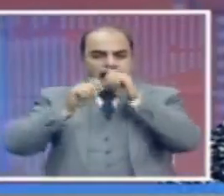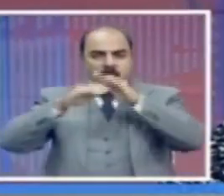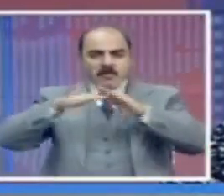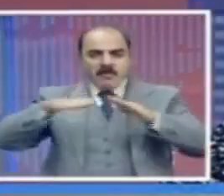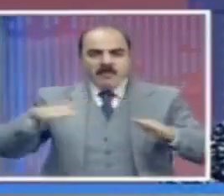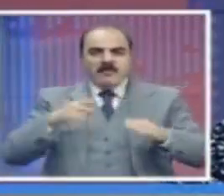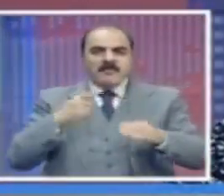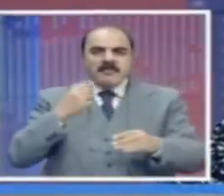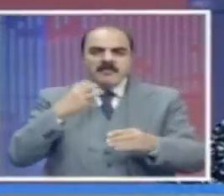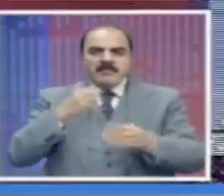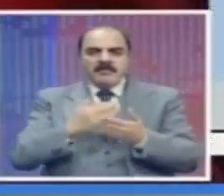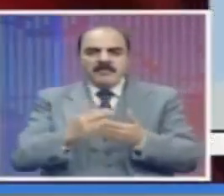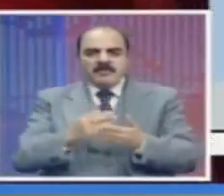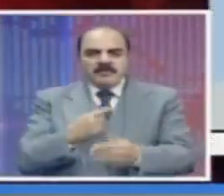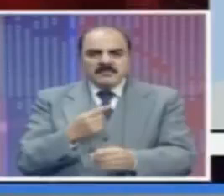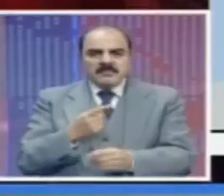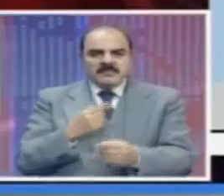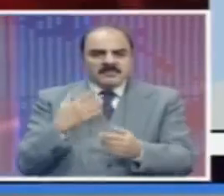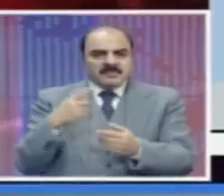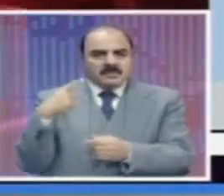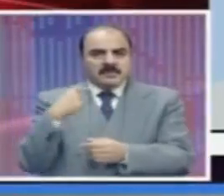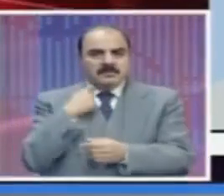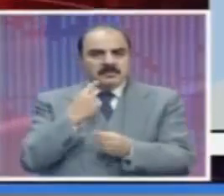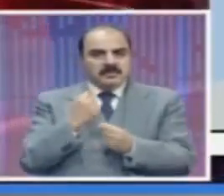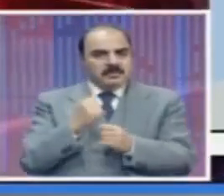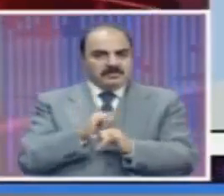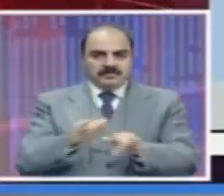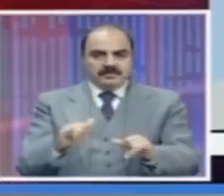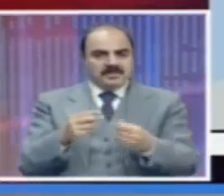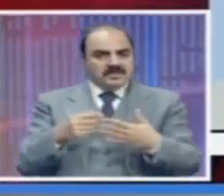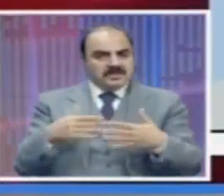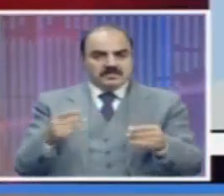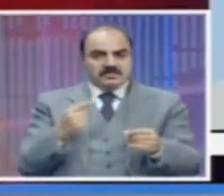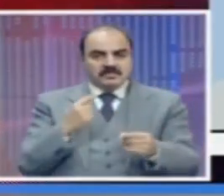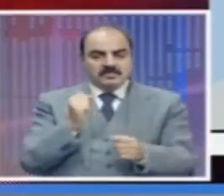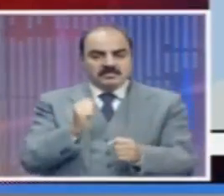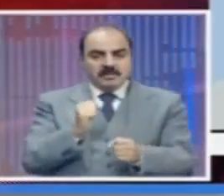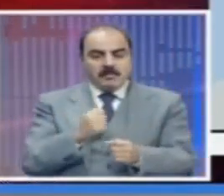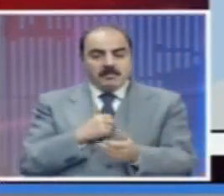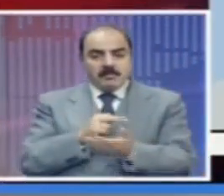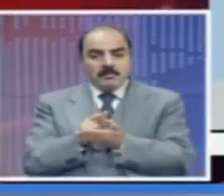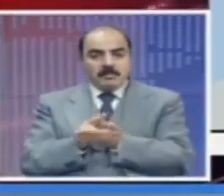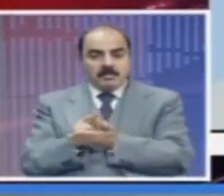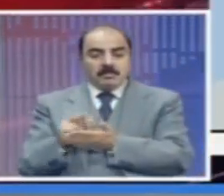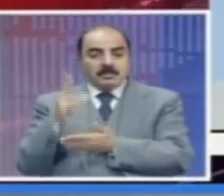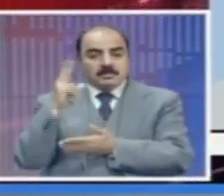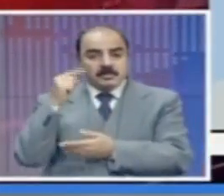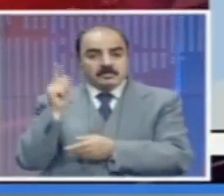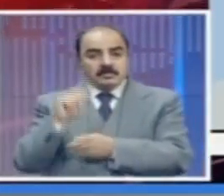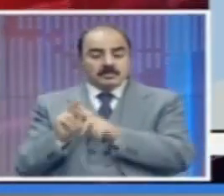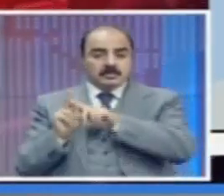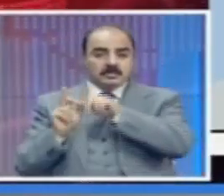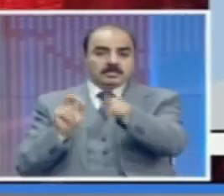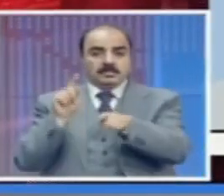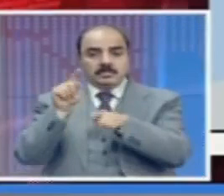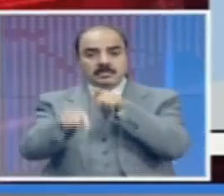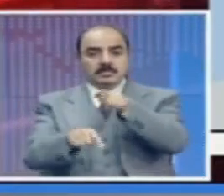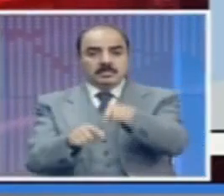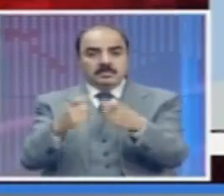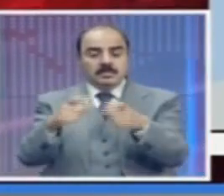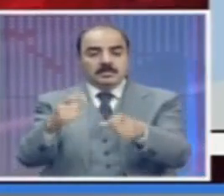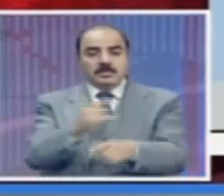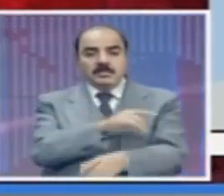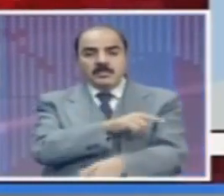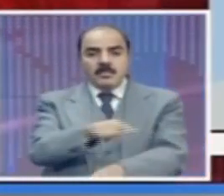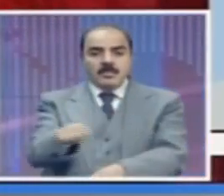لمخيم المغازي وسط قطاع غزة، ما أسفر عن وقوع أضرار مادية. كما أطلقت المدفعية الإسرائيلية